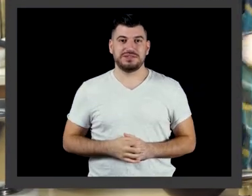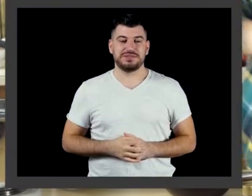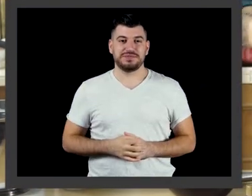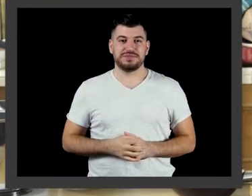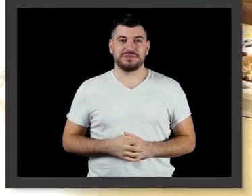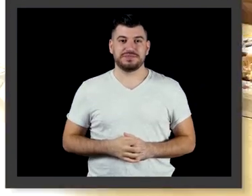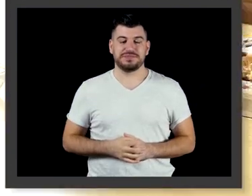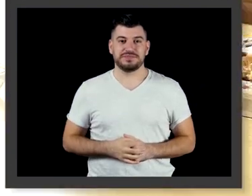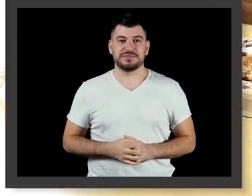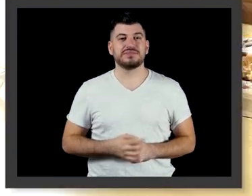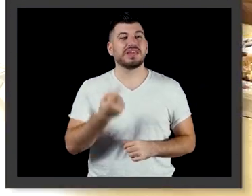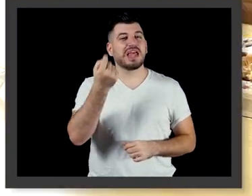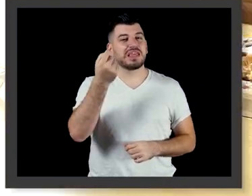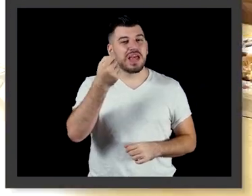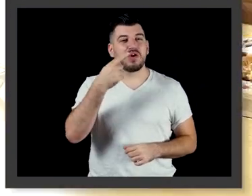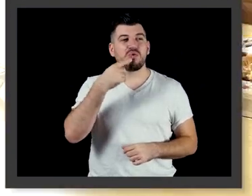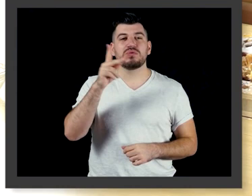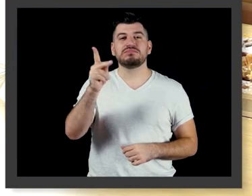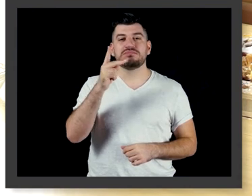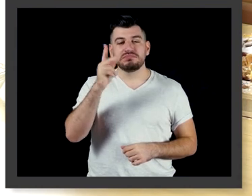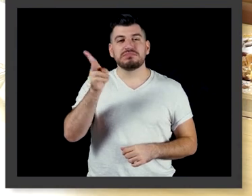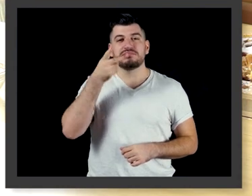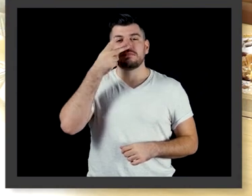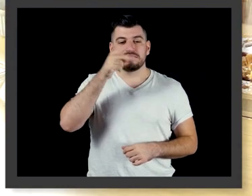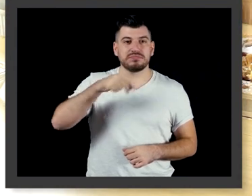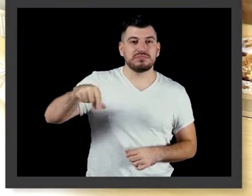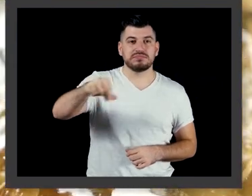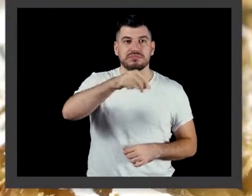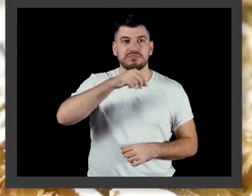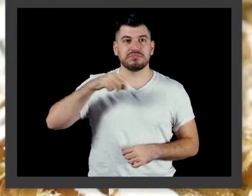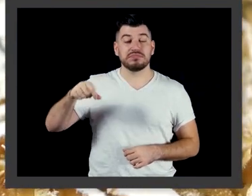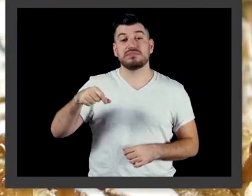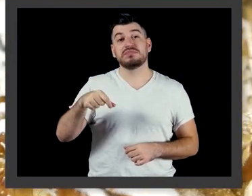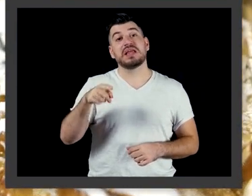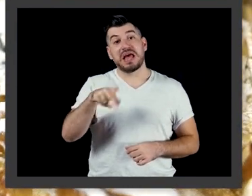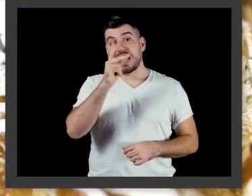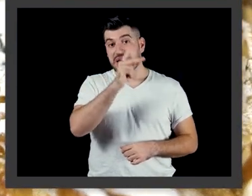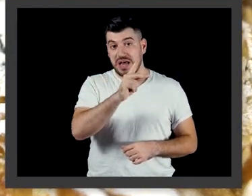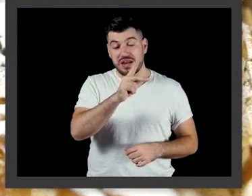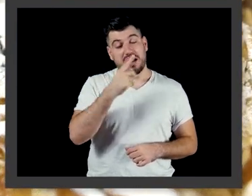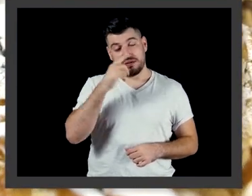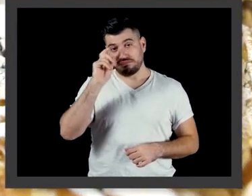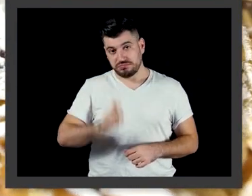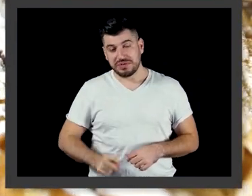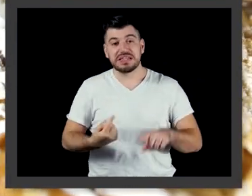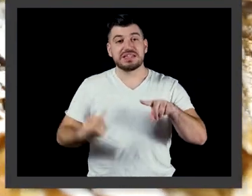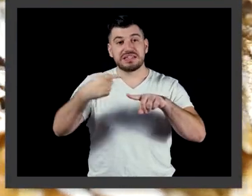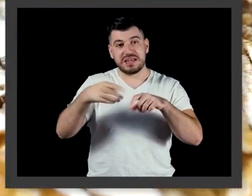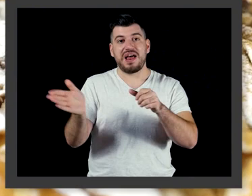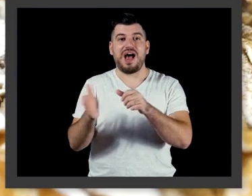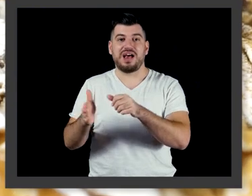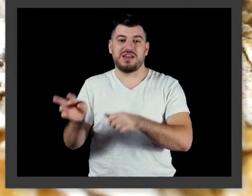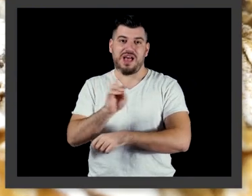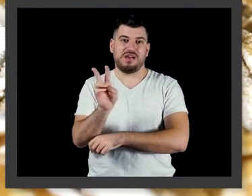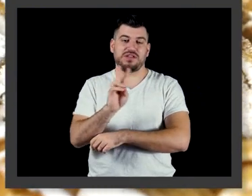Και λίγο κανελίτσα. Μια μπουγάτσα θέλει. Κανέλα και άχνη. Πω.